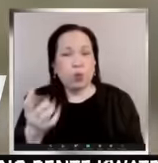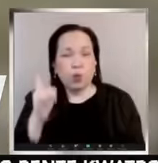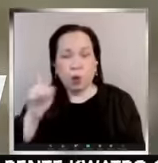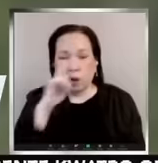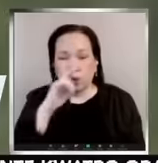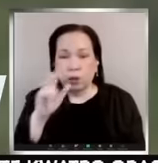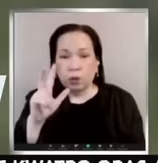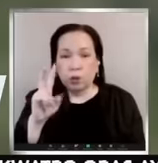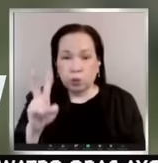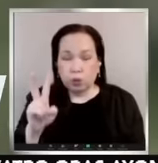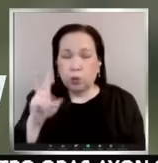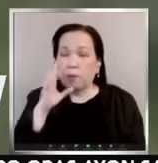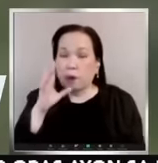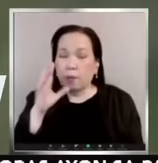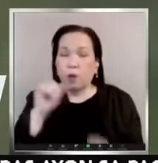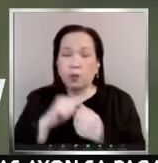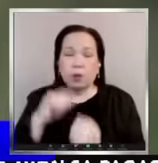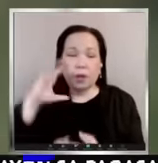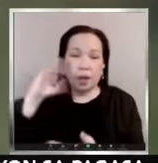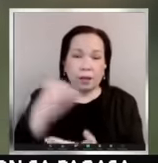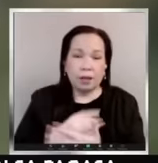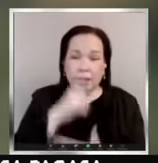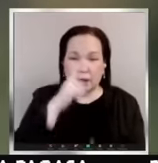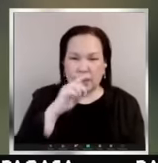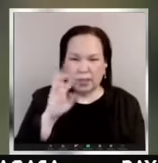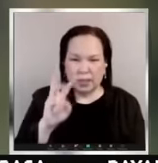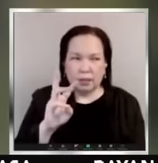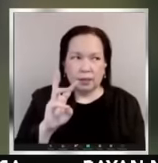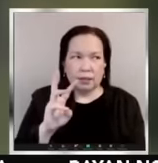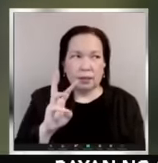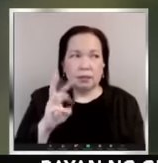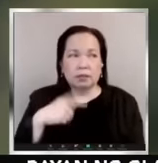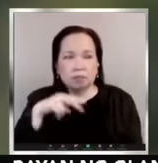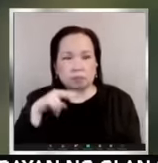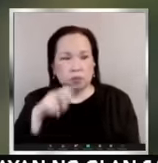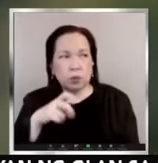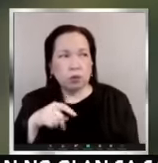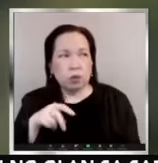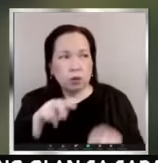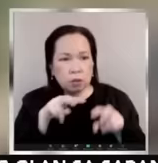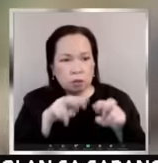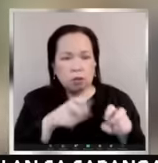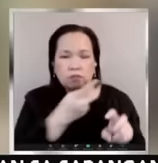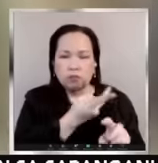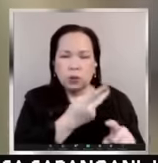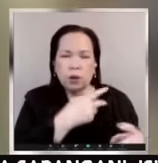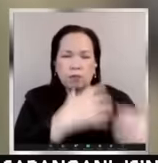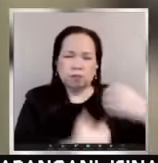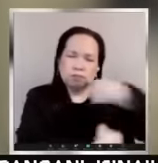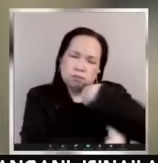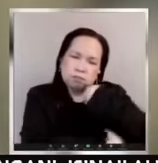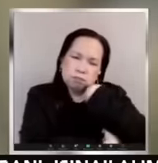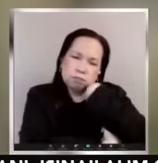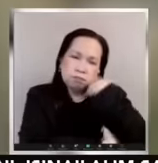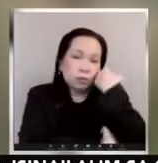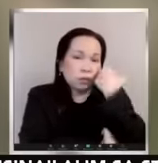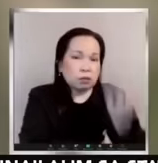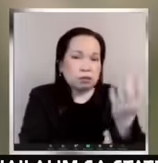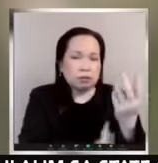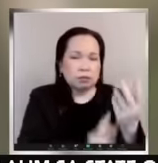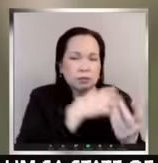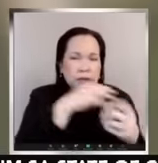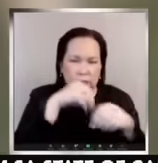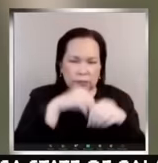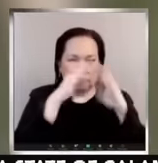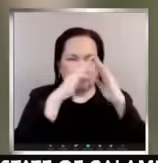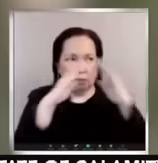gulang na anak. Yung pagkuha po sa kanila is magkayakap po sila, sir, sa loob po ng bahay kasi nasabunan